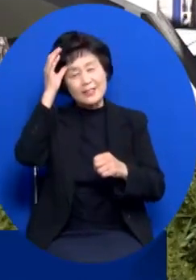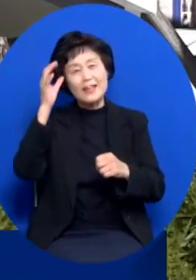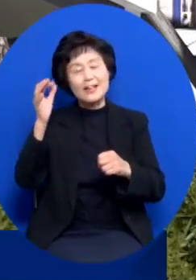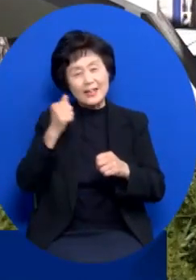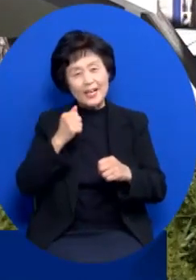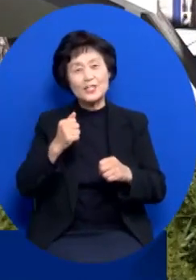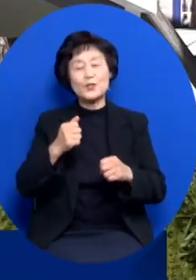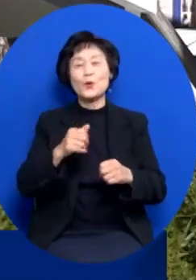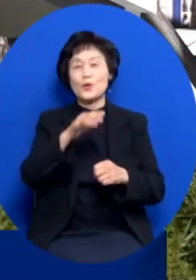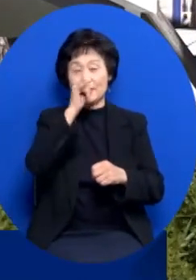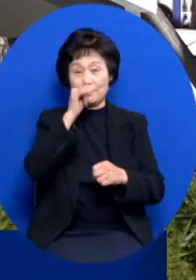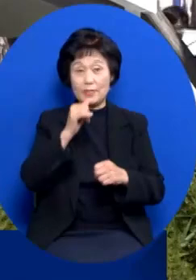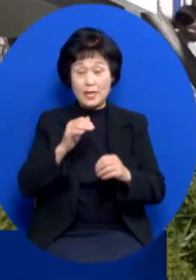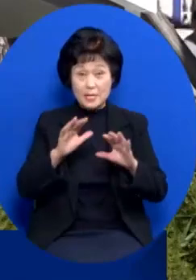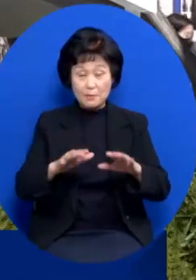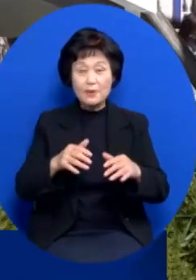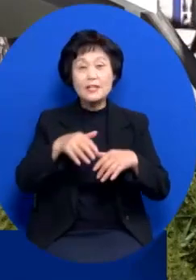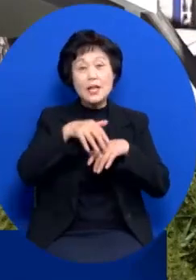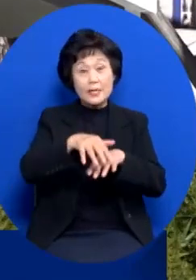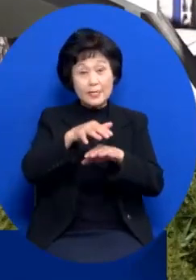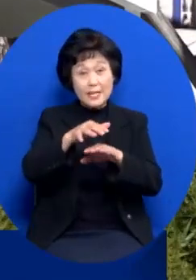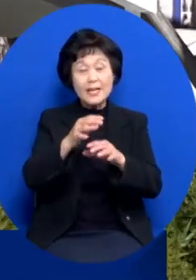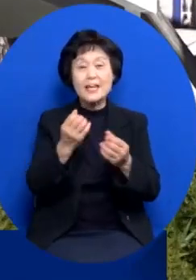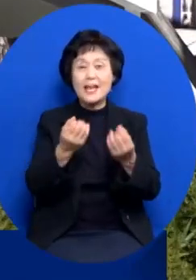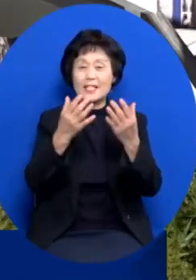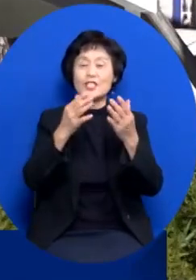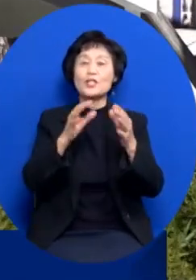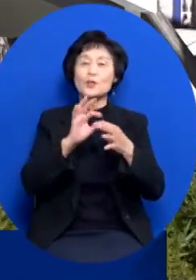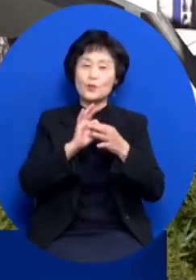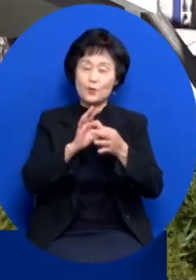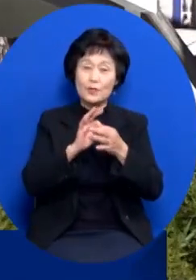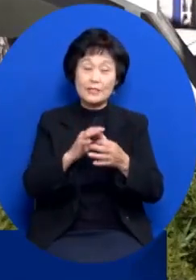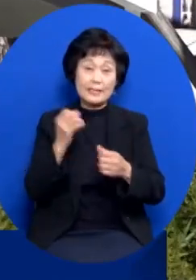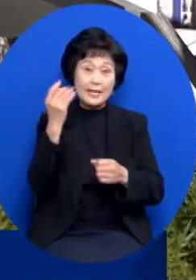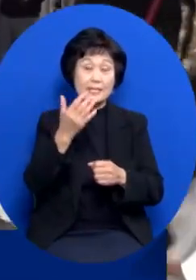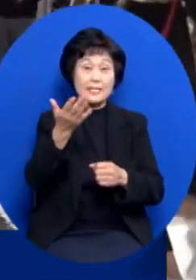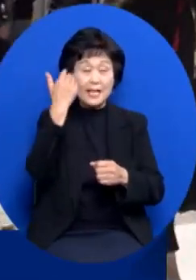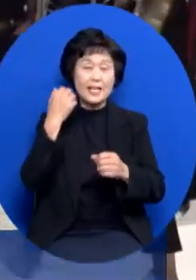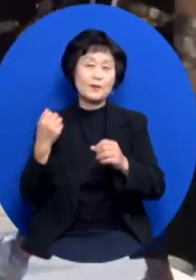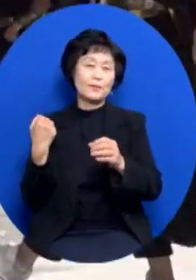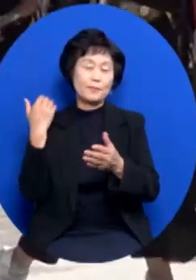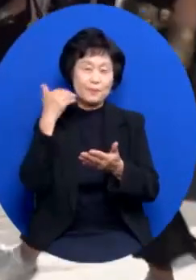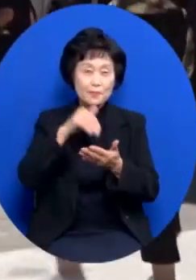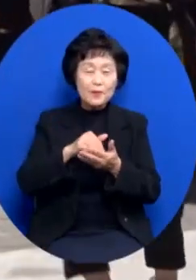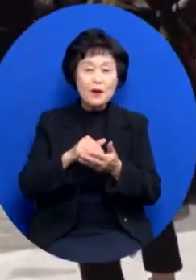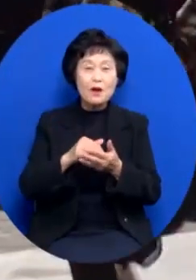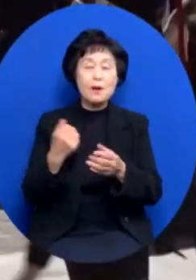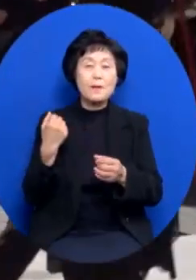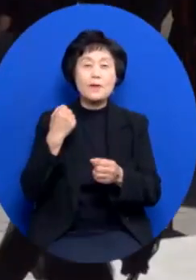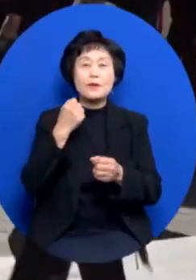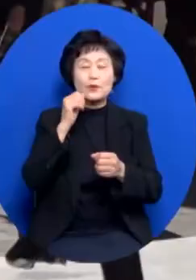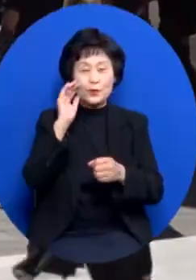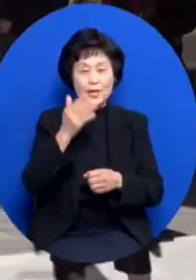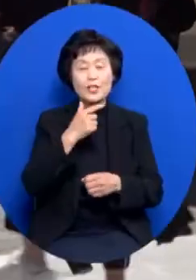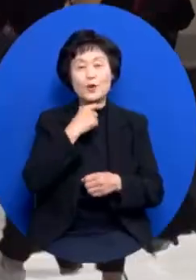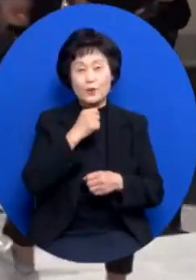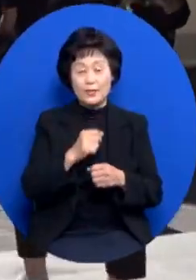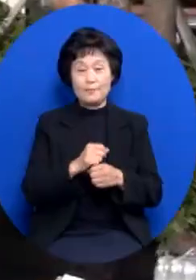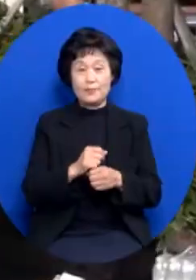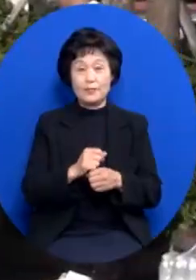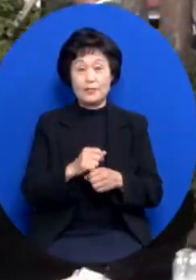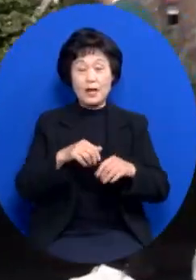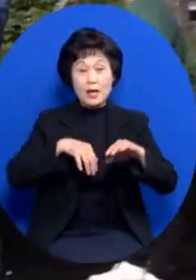같습니다. 좀 이번 퍼레이드를 통해서 많이 밝아지고 다시 원상복구됐으면 하는 바가 있습니다. 탈놀이단은 이번 2022